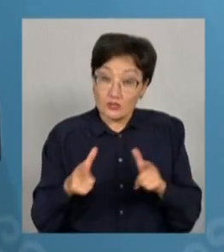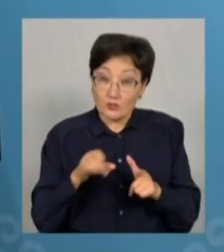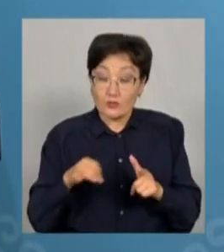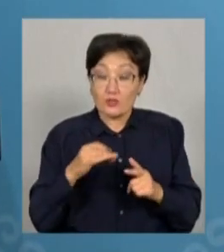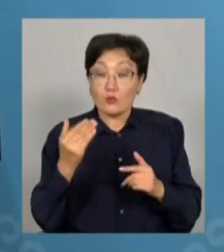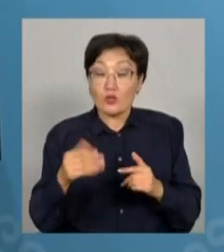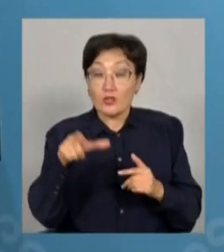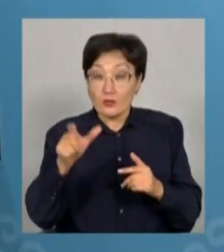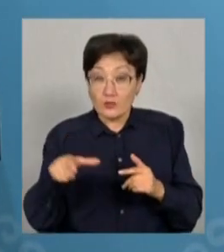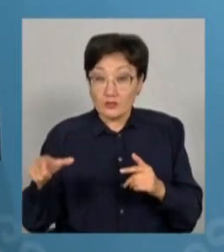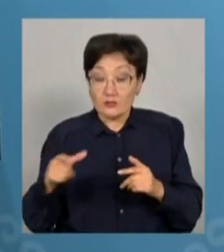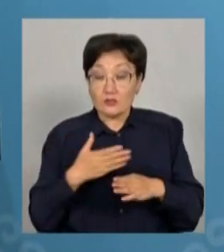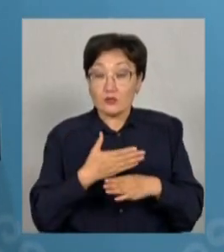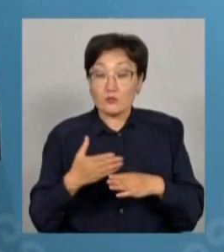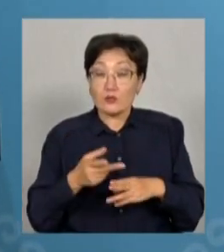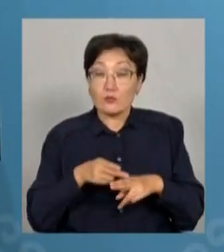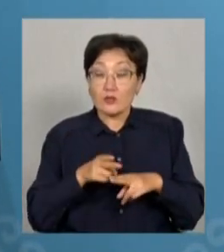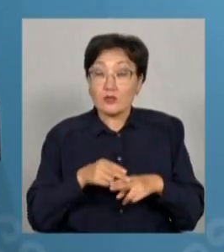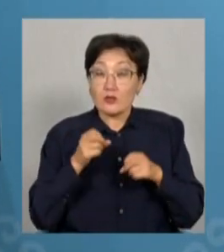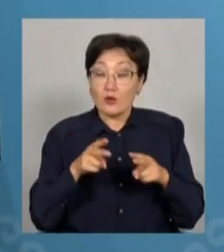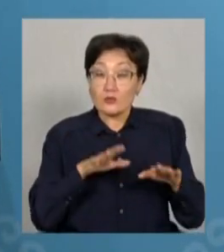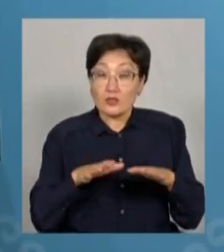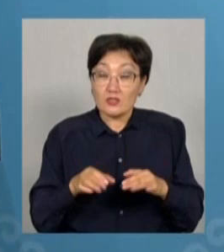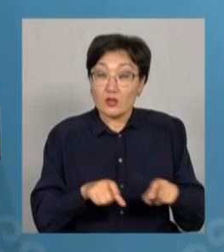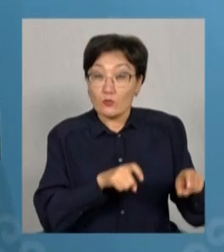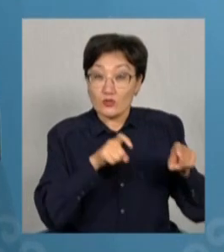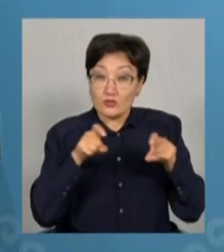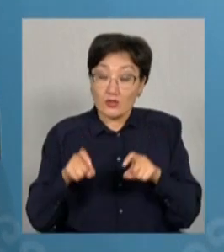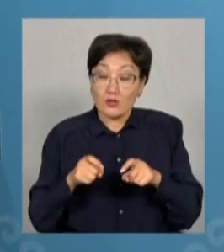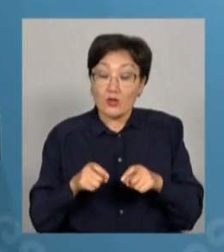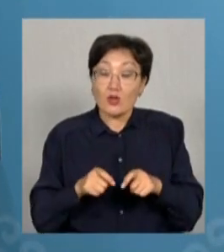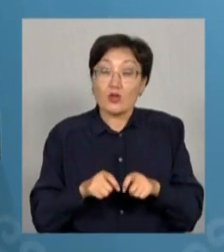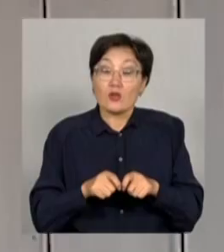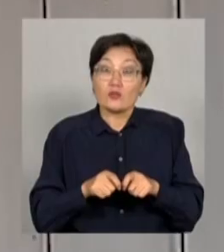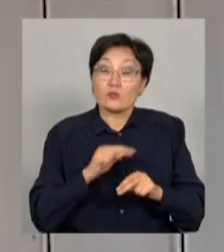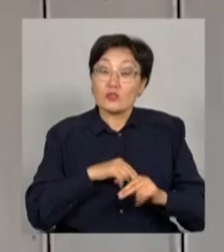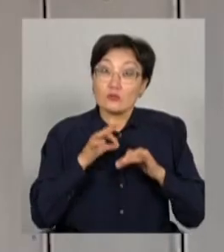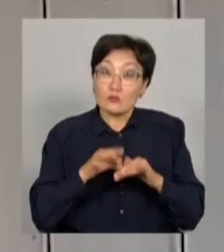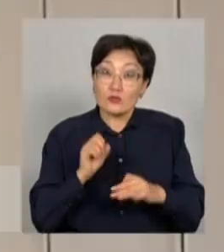сондай-ақ оларды одан әрі қауіпсіз жерге шығаруды ұйымдастыру бойынша пысықтау жұмыстарын жүргізуде.